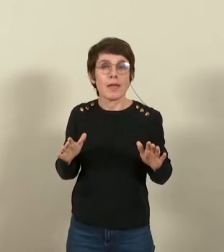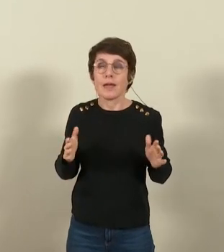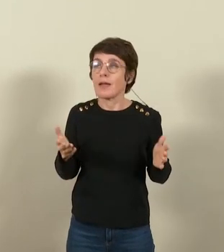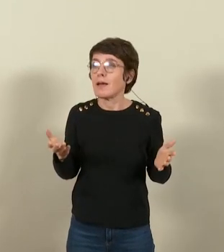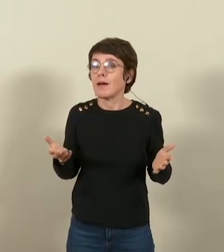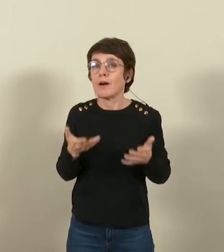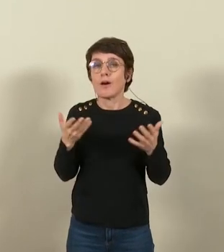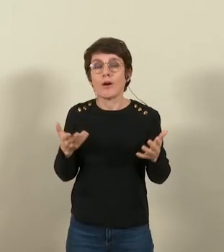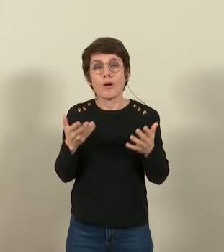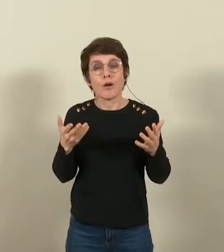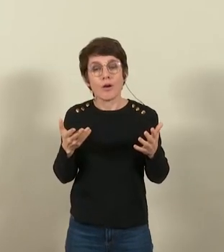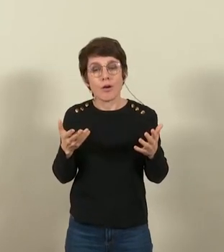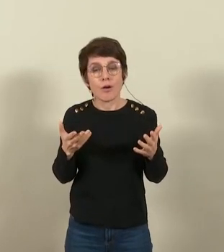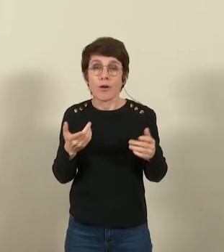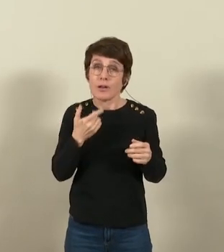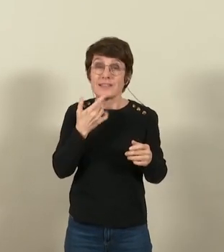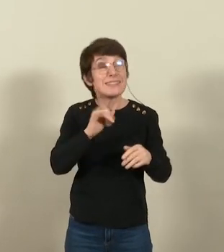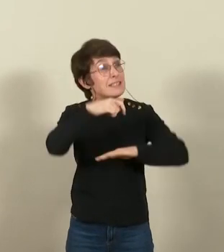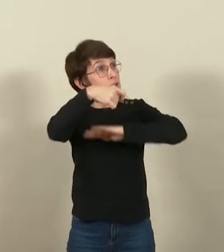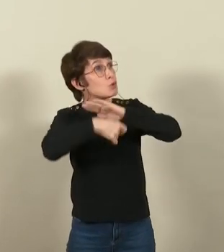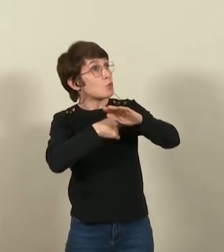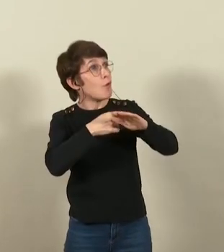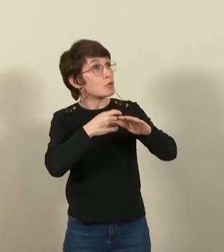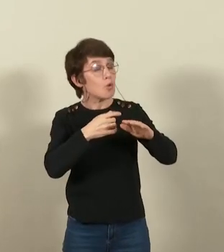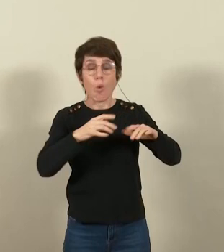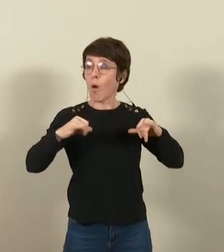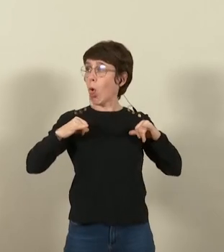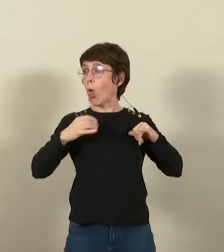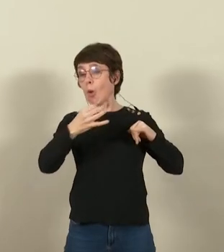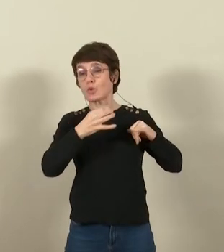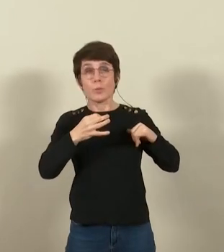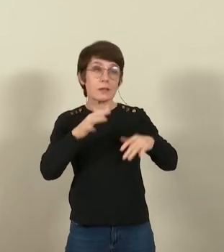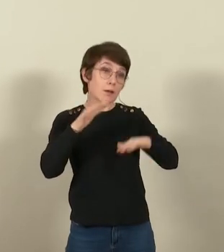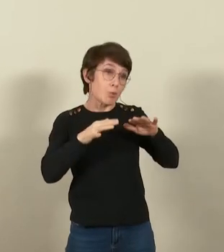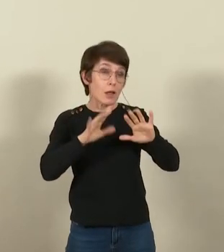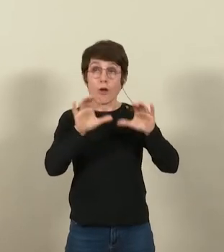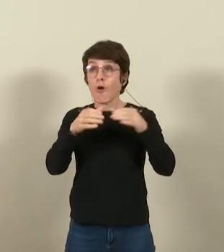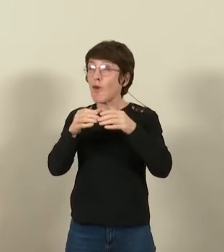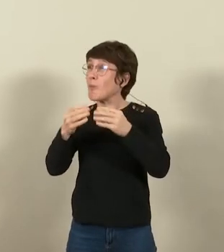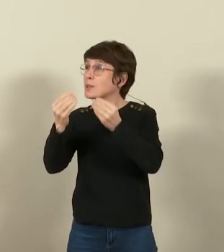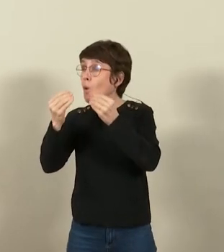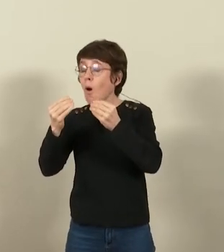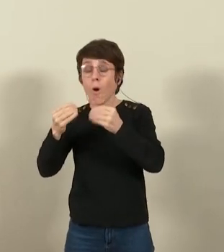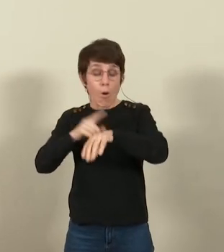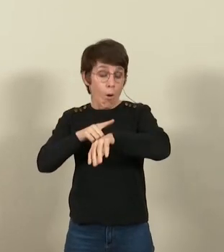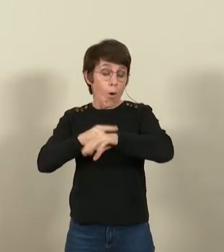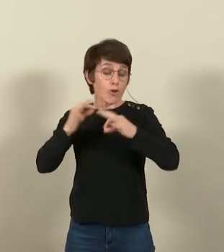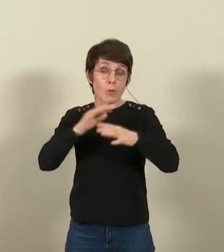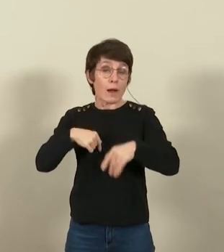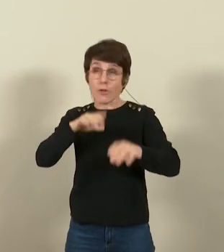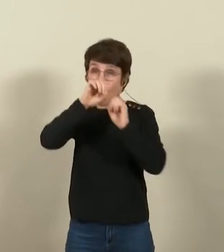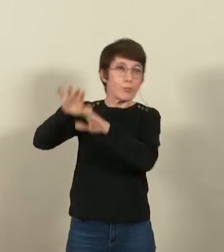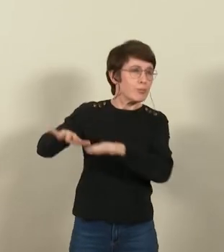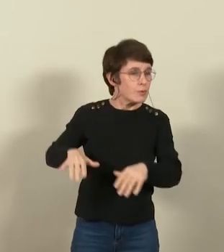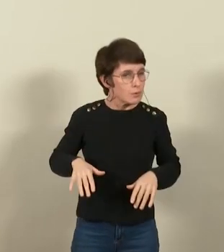effectivement aurait pris le temps aurait pris le le temps surtout hein vous le disiez tout à l'heure de pouvoir les faire ces formations c'est nous qui